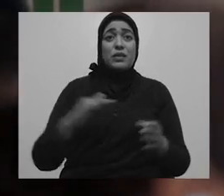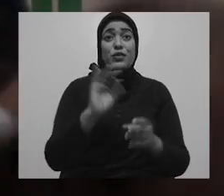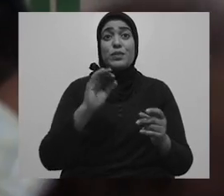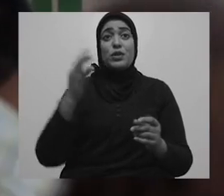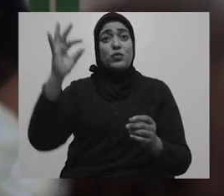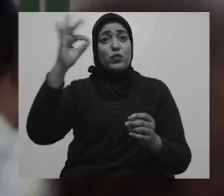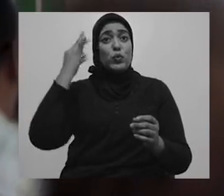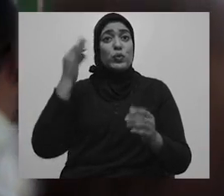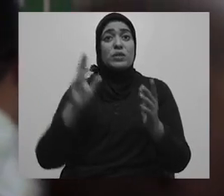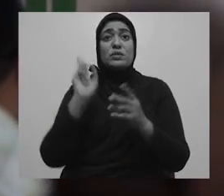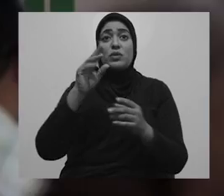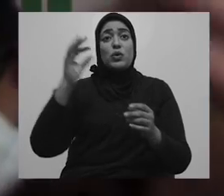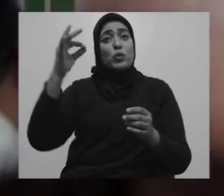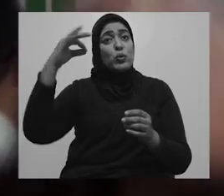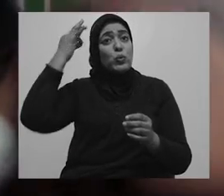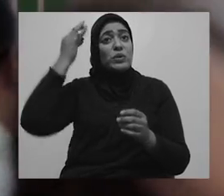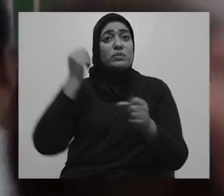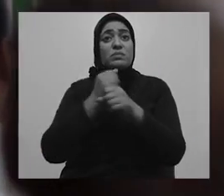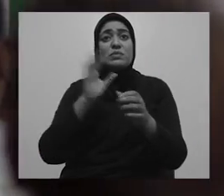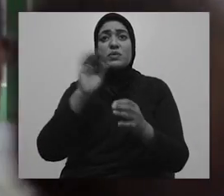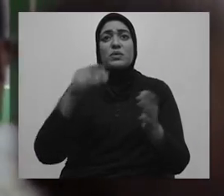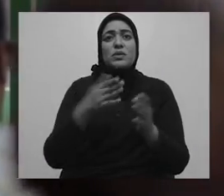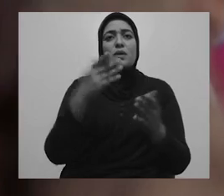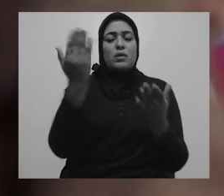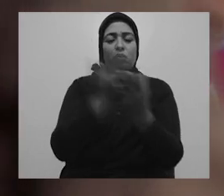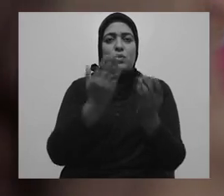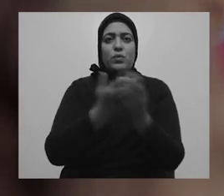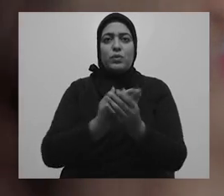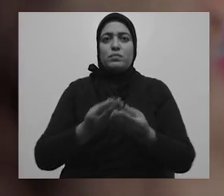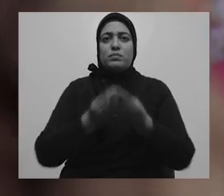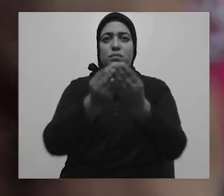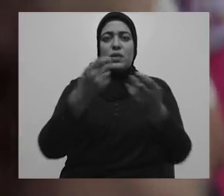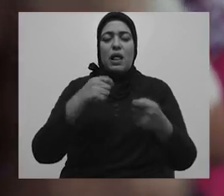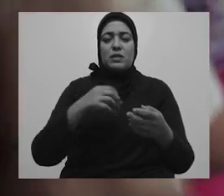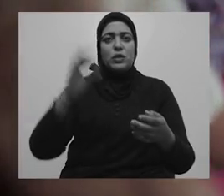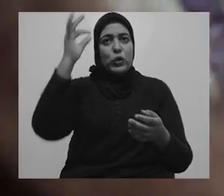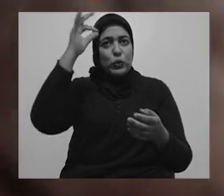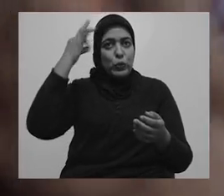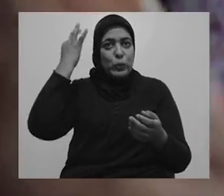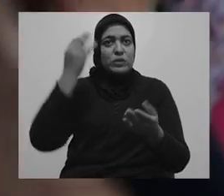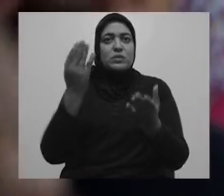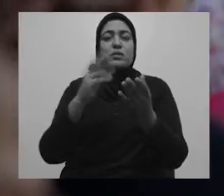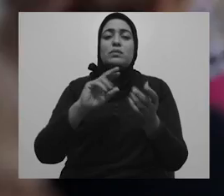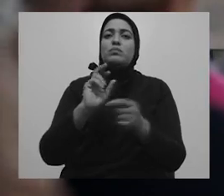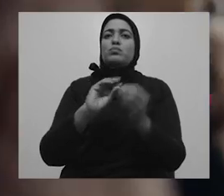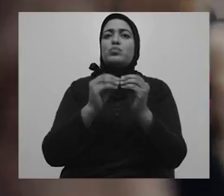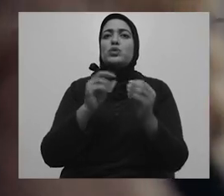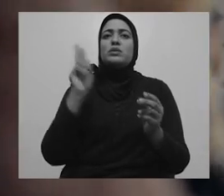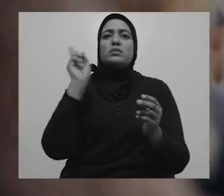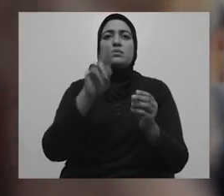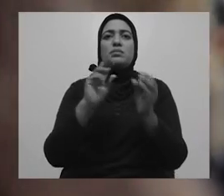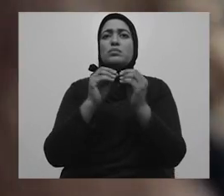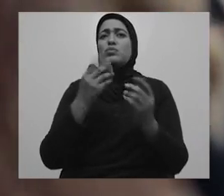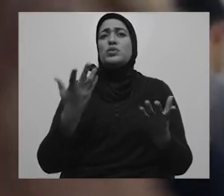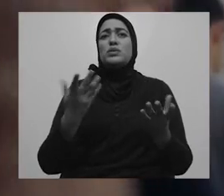المشروع وقدمناه للمنظمه الدوليه للاعاقه، خاطر وقتها بالحق حسينا اللي الترونسبور في تونس هو المعرقل الوحيد لنشاط الاشخاص